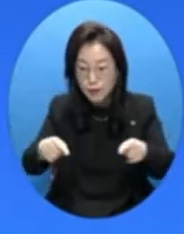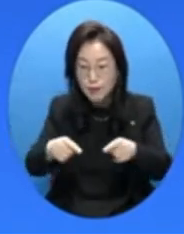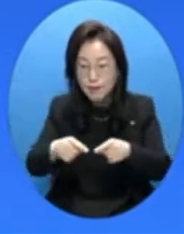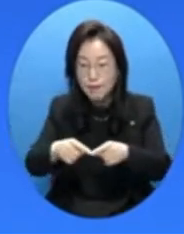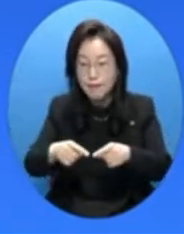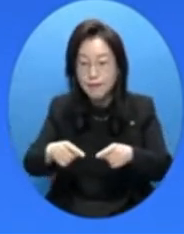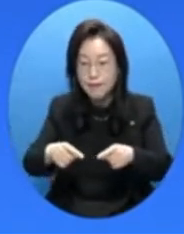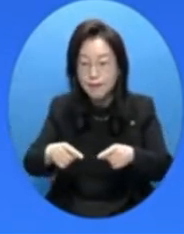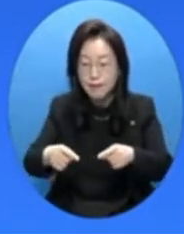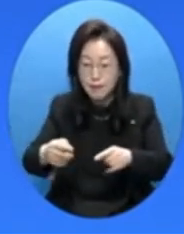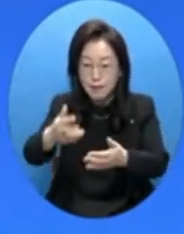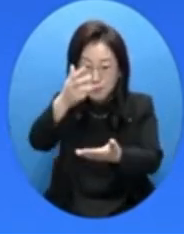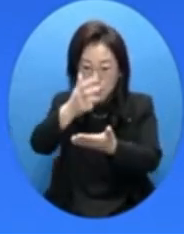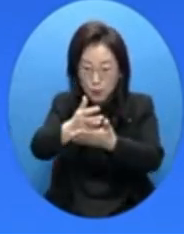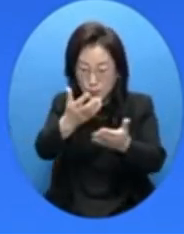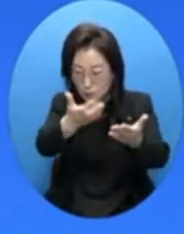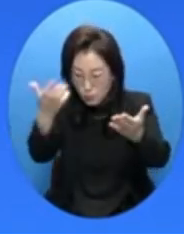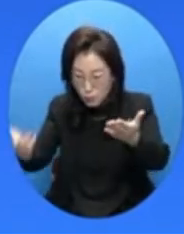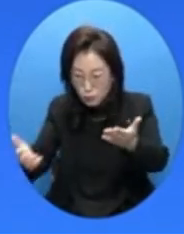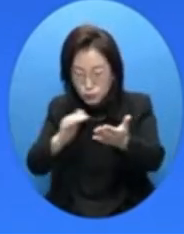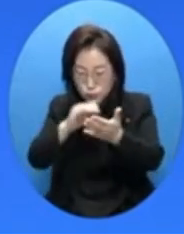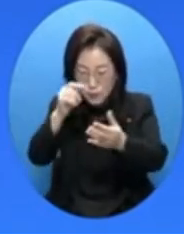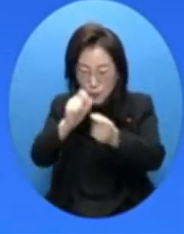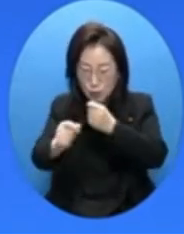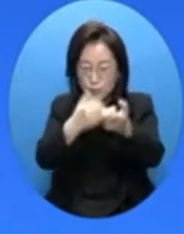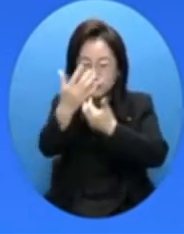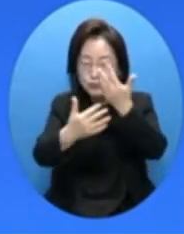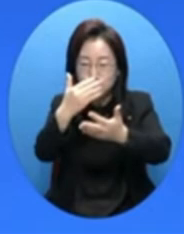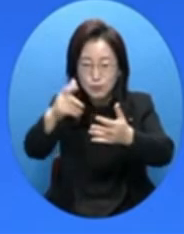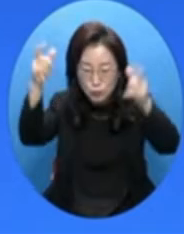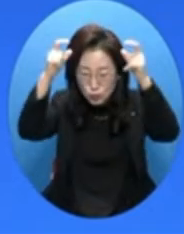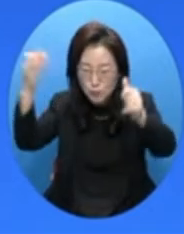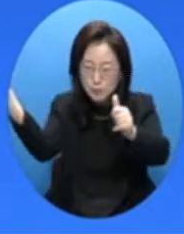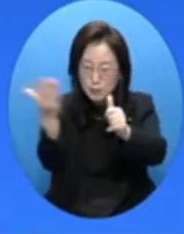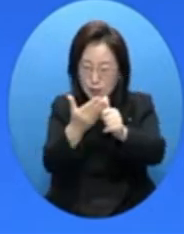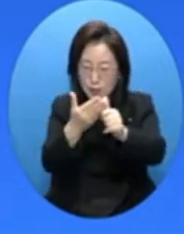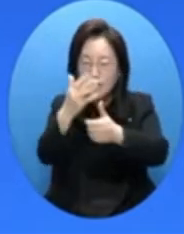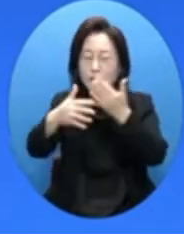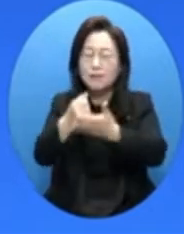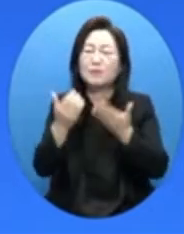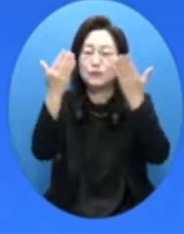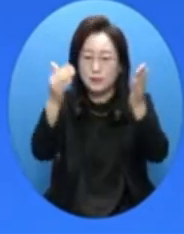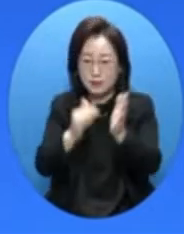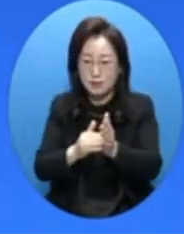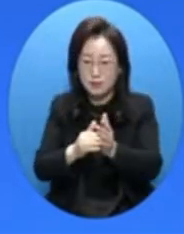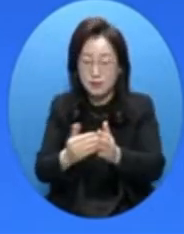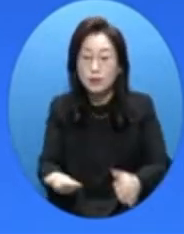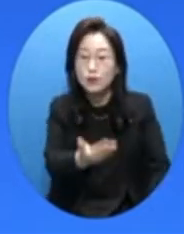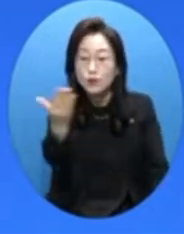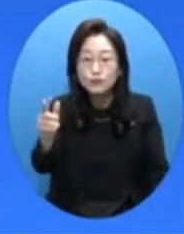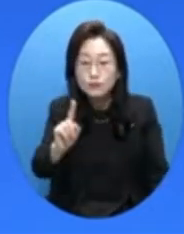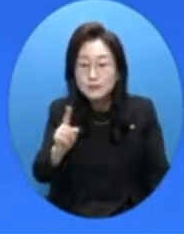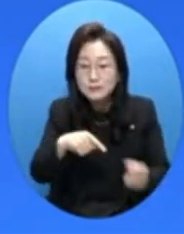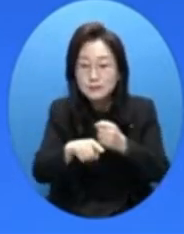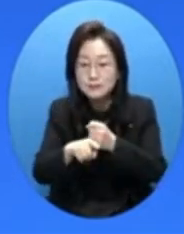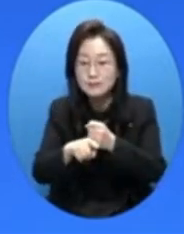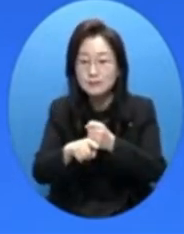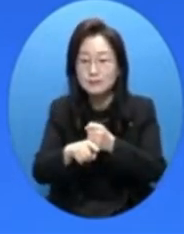것이 제단이 되어서 그곳에서 번제로 드려집니다 여러분 주님의 백성들은